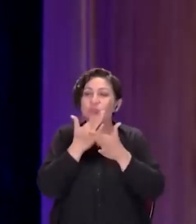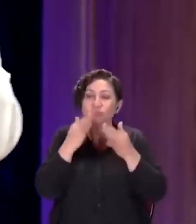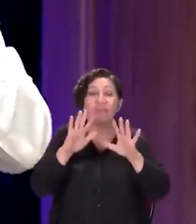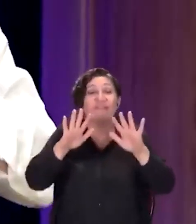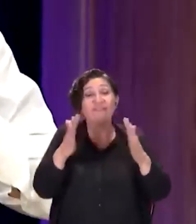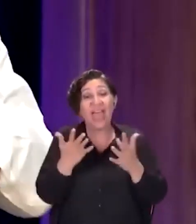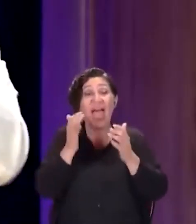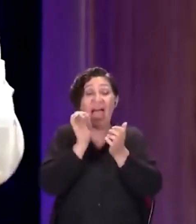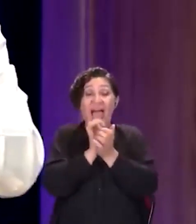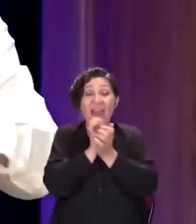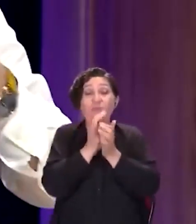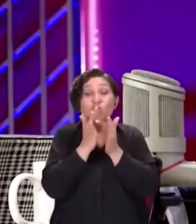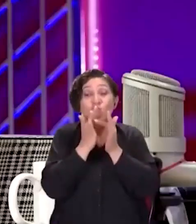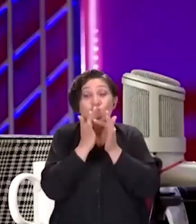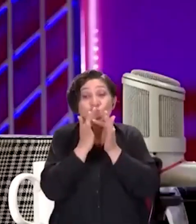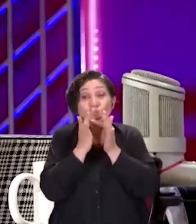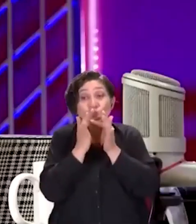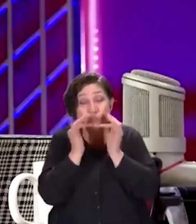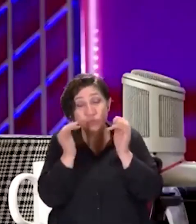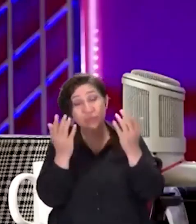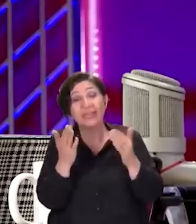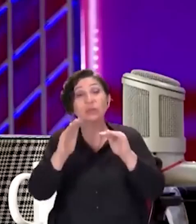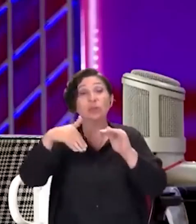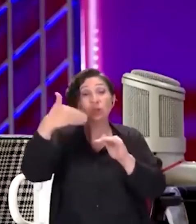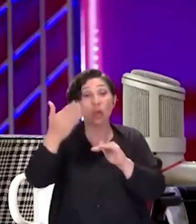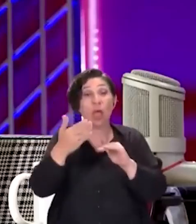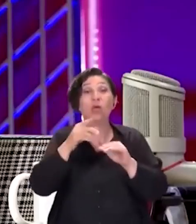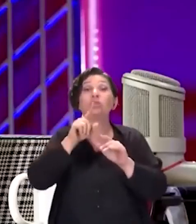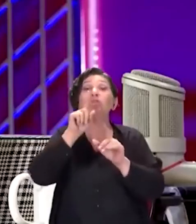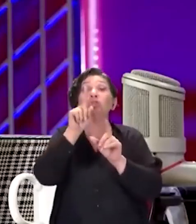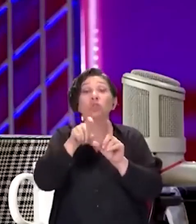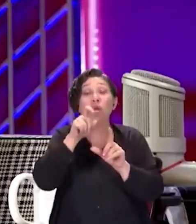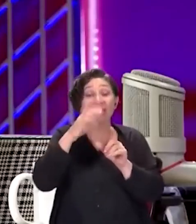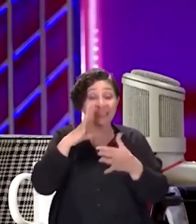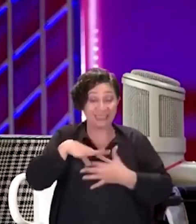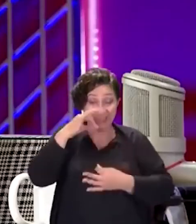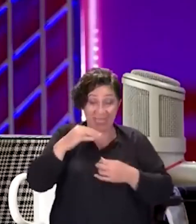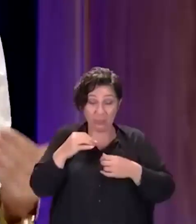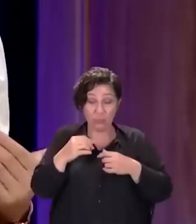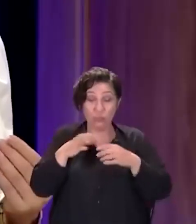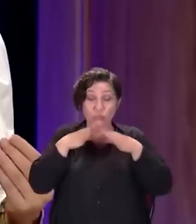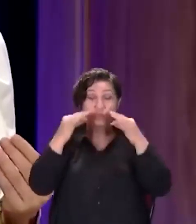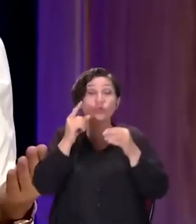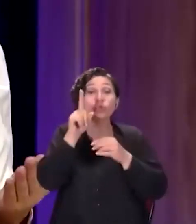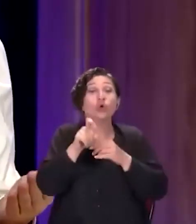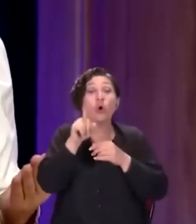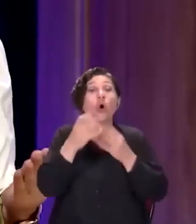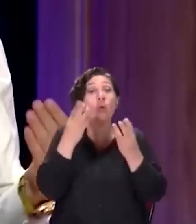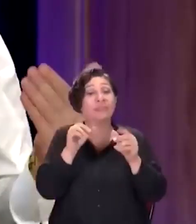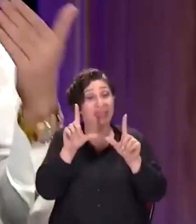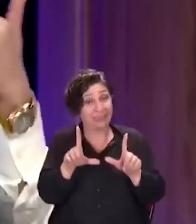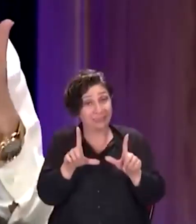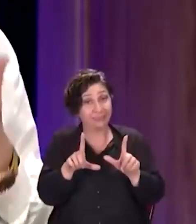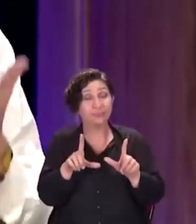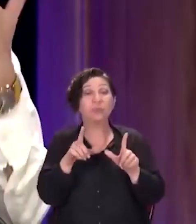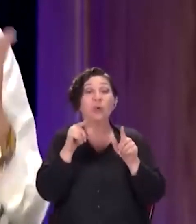mutluluğunda ya da aile mutluluğundan da sonra kişisel mutluluğu sorgulayabilecek hale gelmeleri lazım. Çok güzel